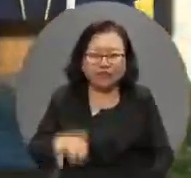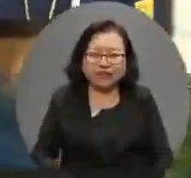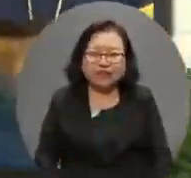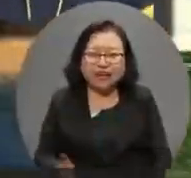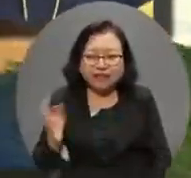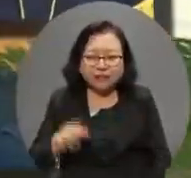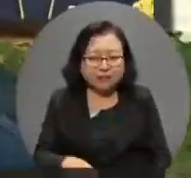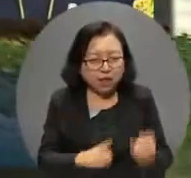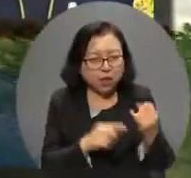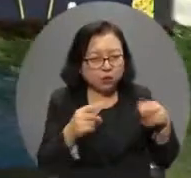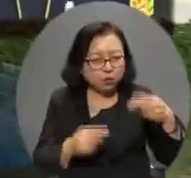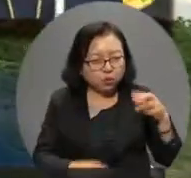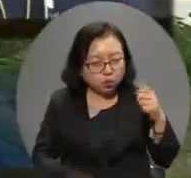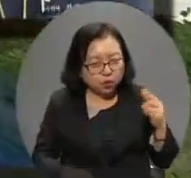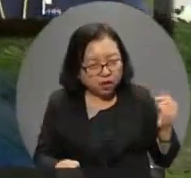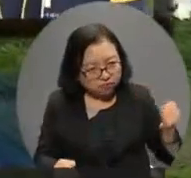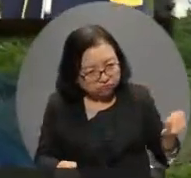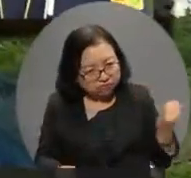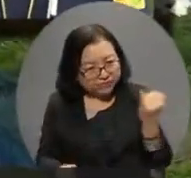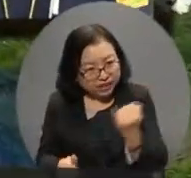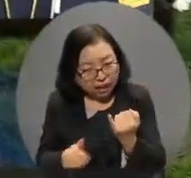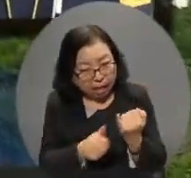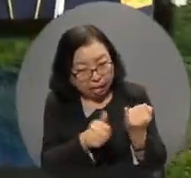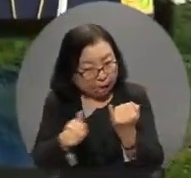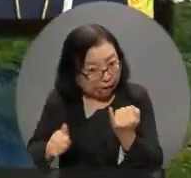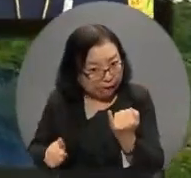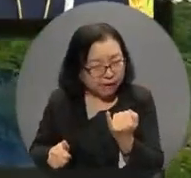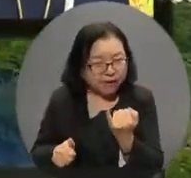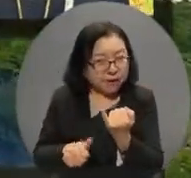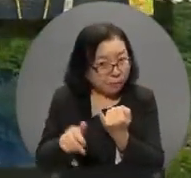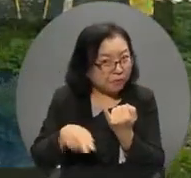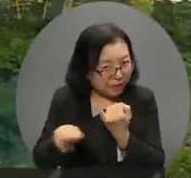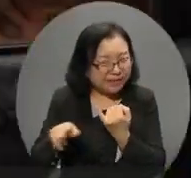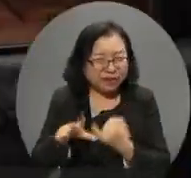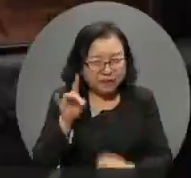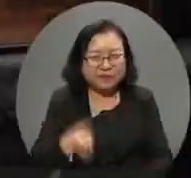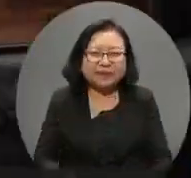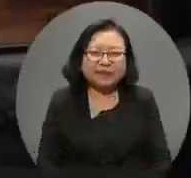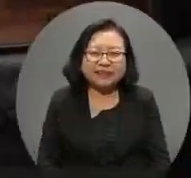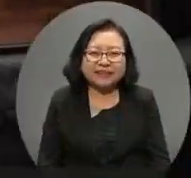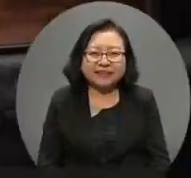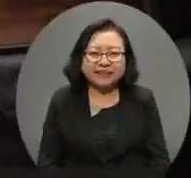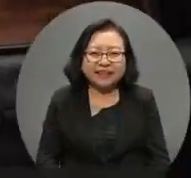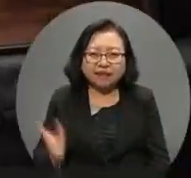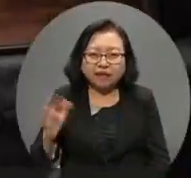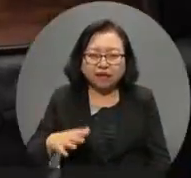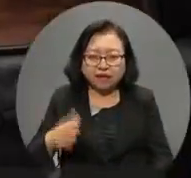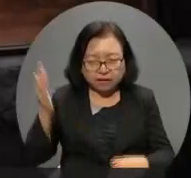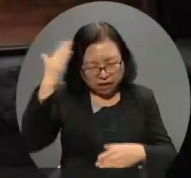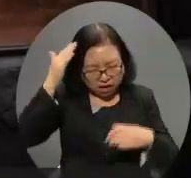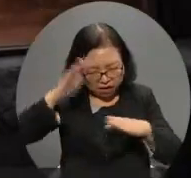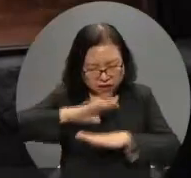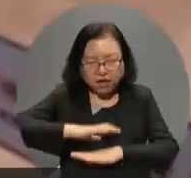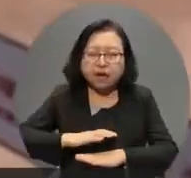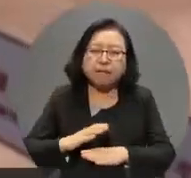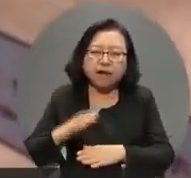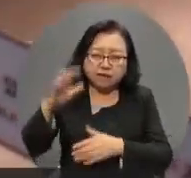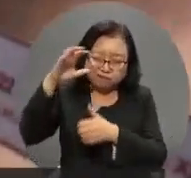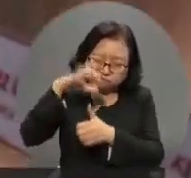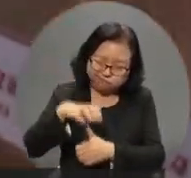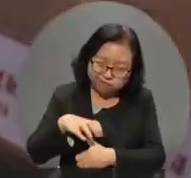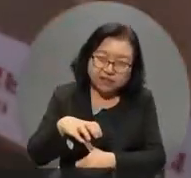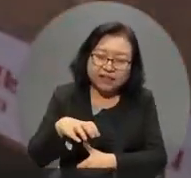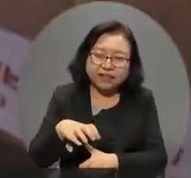이제 다가서니까 조금 도망가는 모습을 보였거든요. 볕도 들지 않는 비좁은 콘크리트